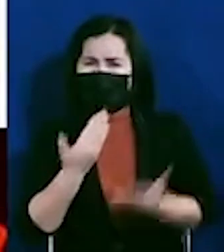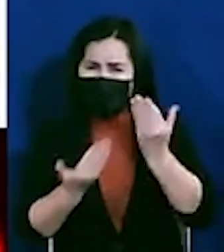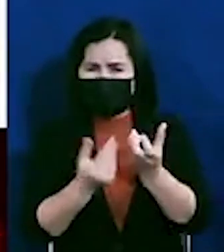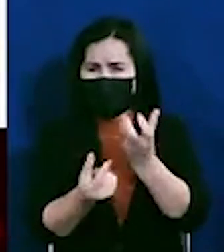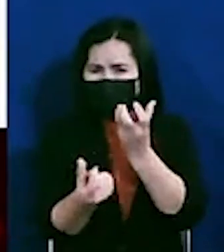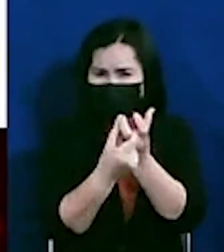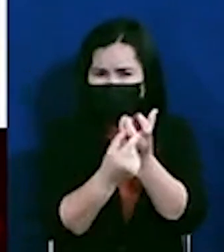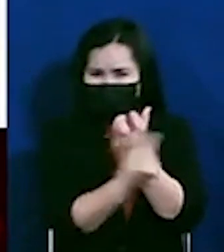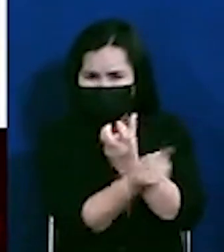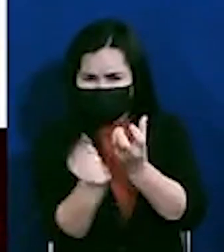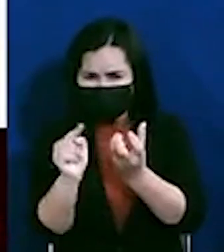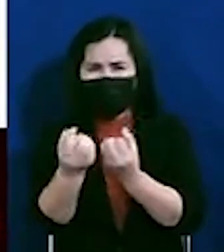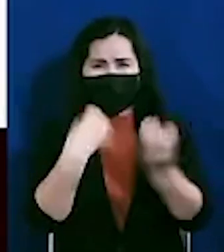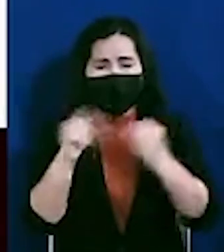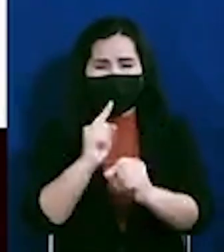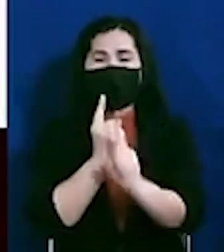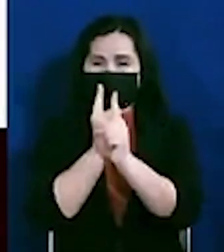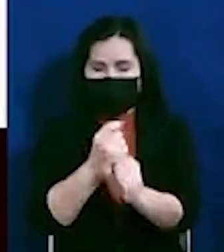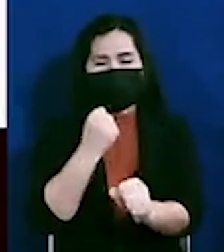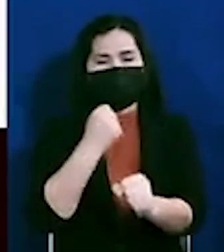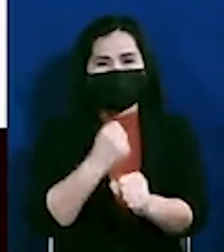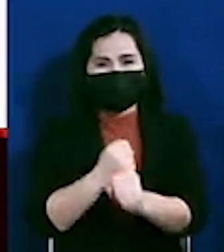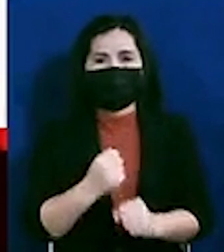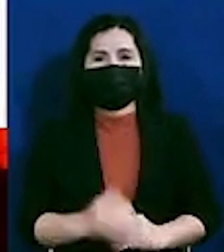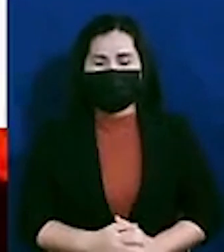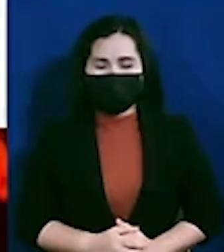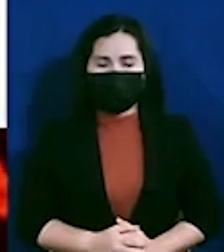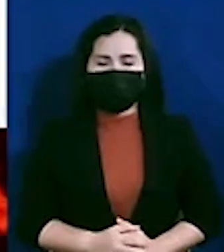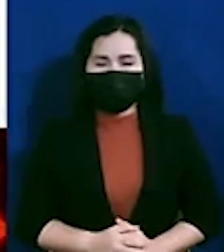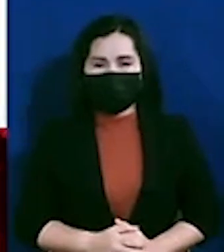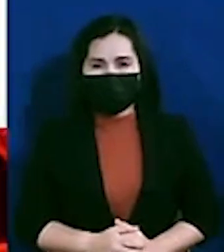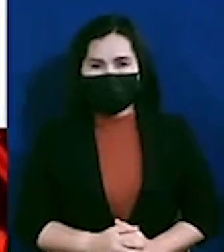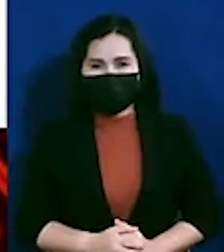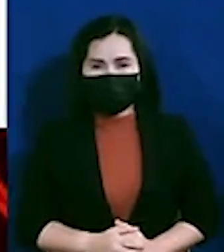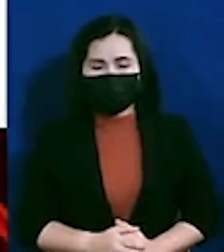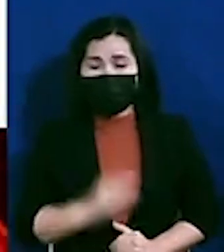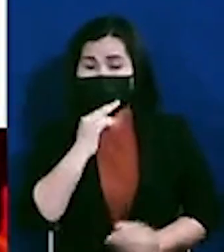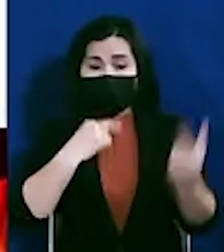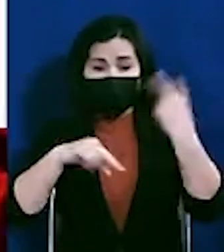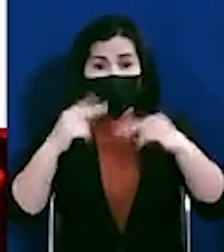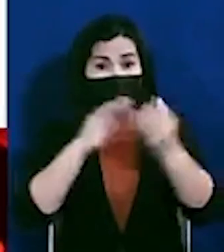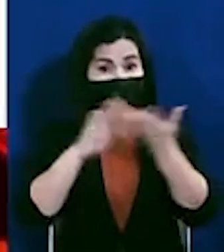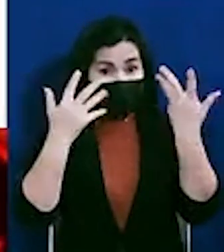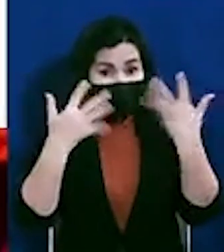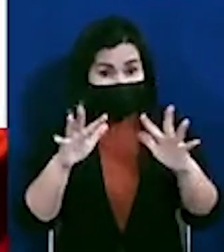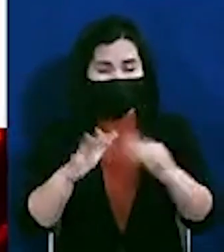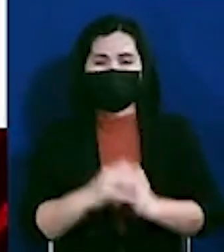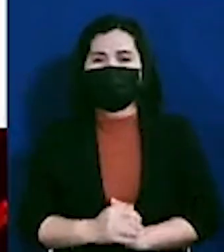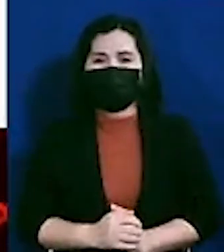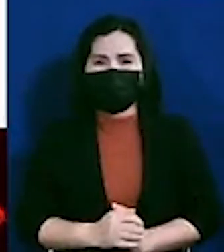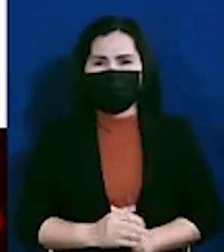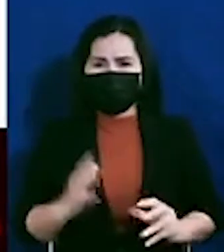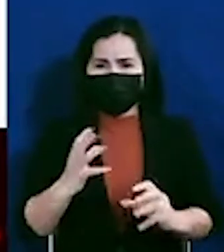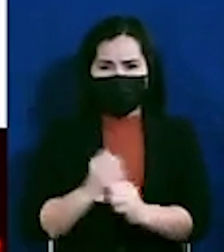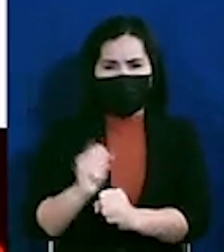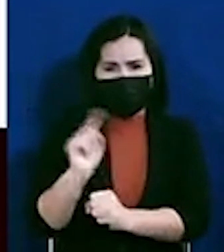ตัวชุดตรวจจะจากกำหนดมานะครับแล้วก็ประเด็นก็คือว่าเมื่อตรวจแล้วเดี๋ยวเราจะมีผังครับว่าผล